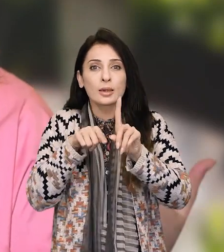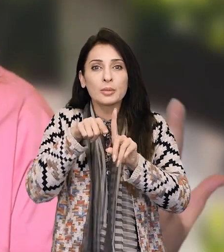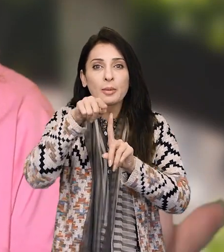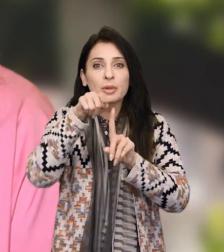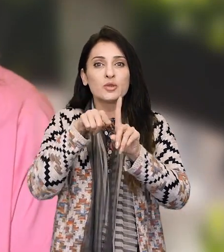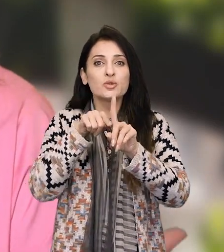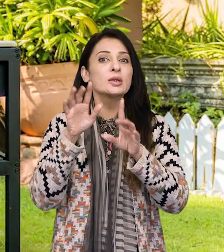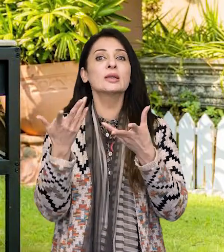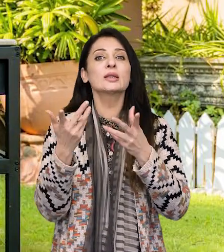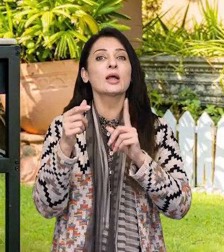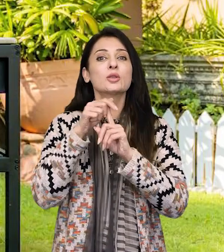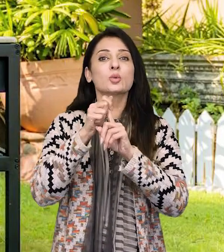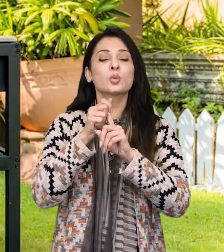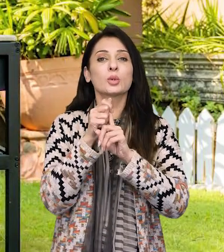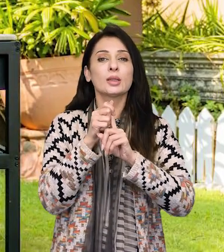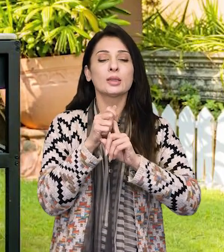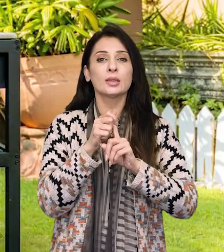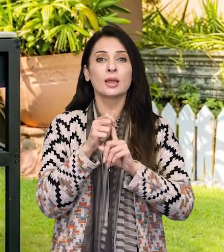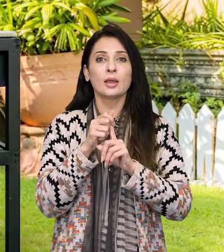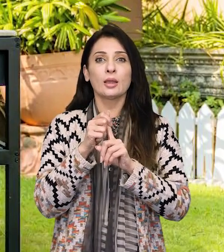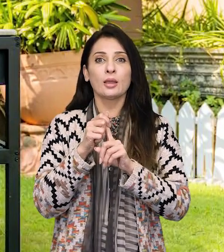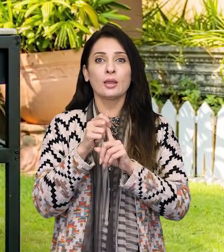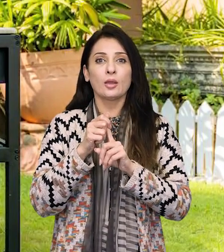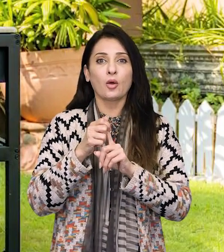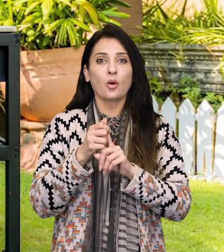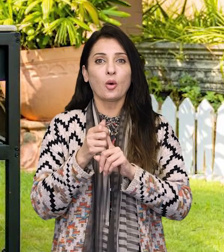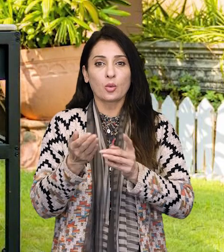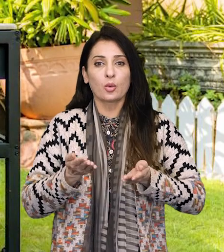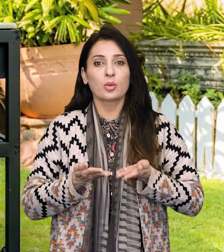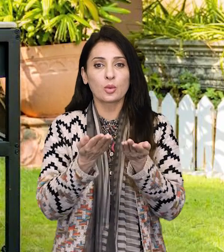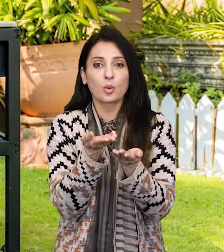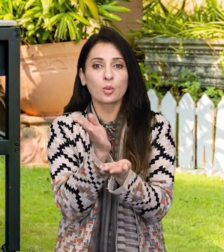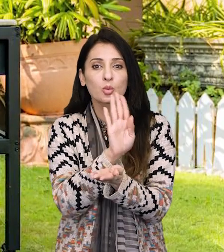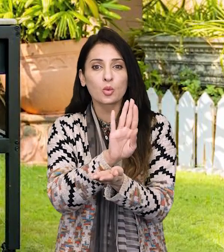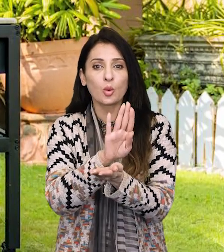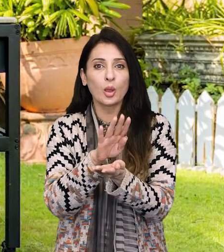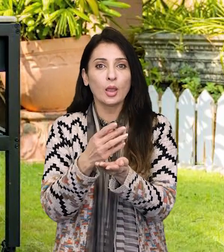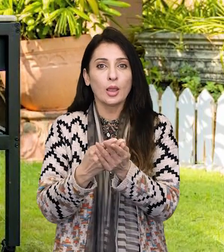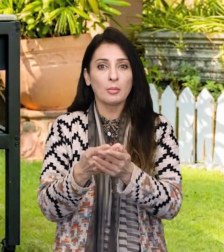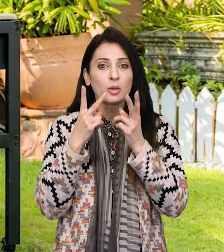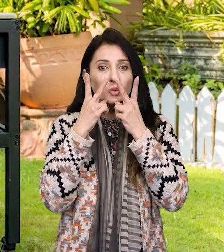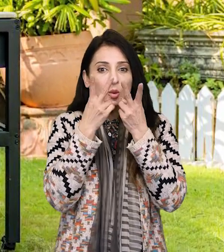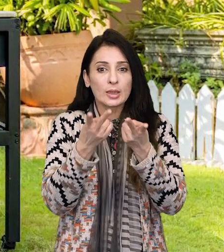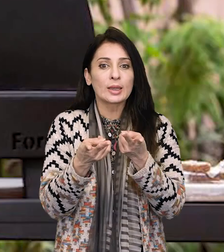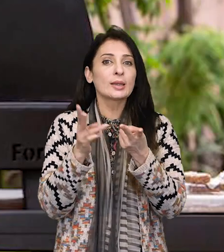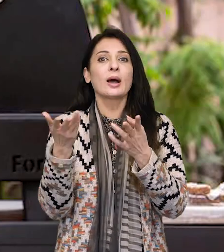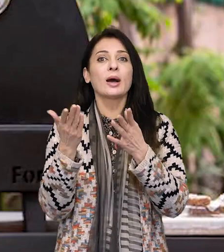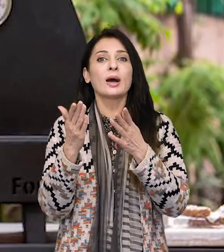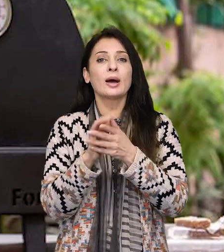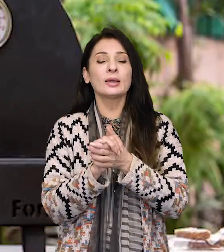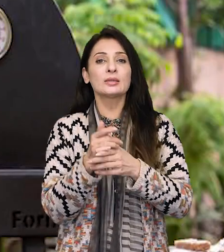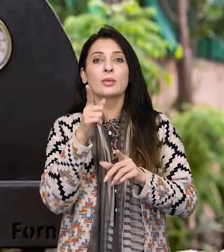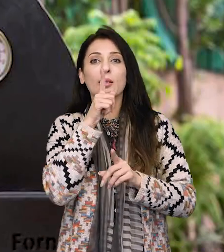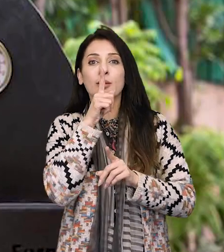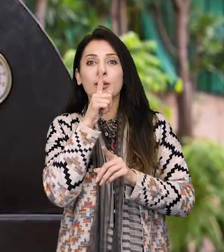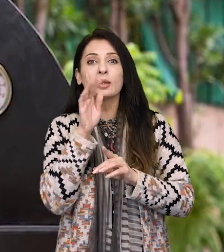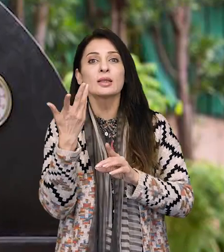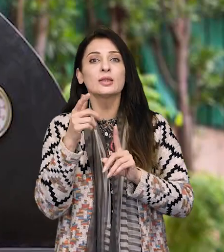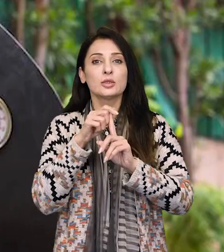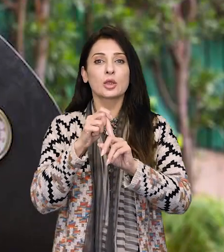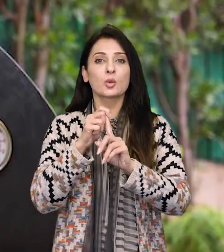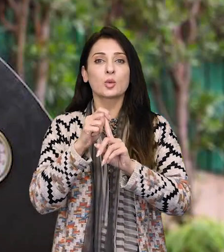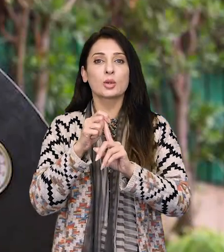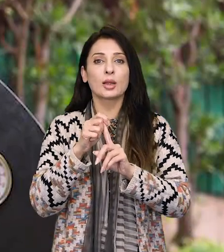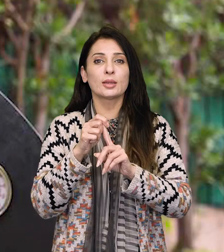इस product को मैंने किस तरह से यूज़ करना है, इसमें इंसुलेशन कैसी होनी चाहिए, इसकी हीट कैसी